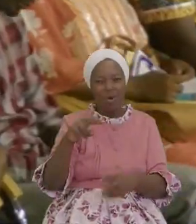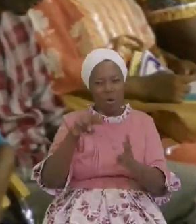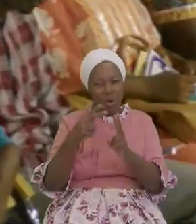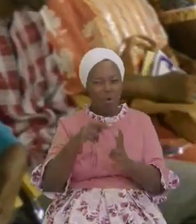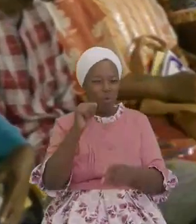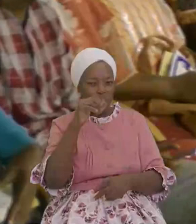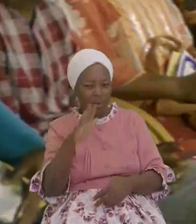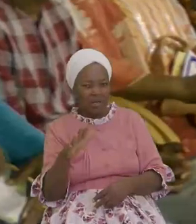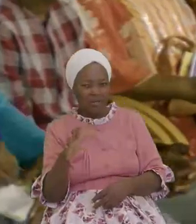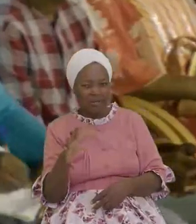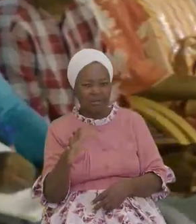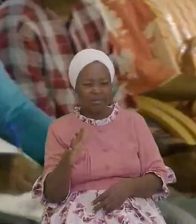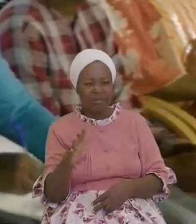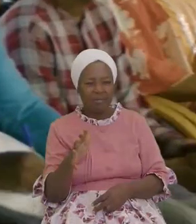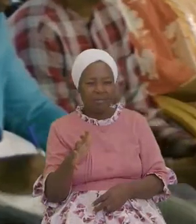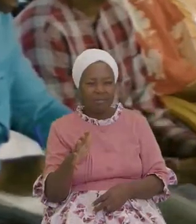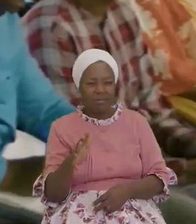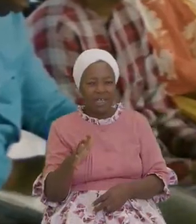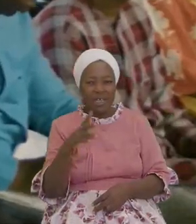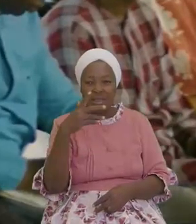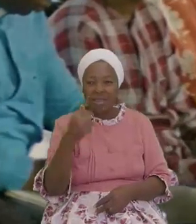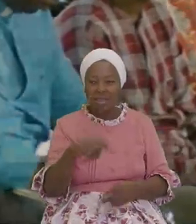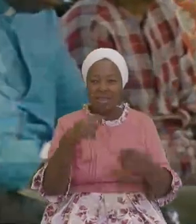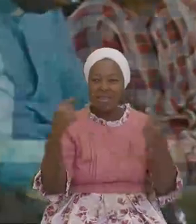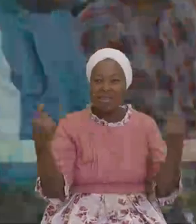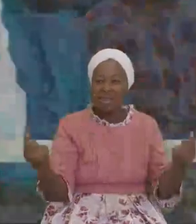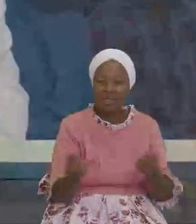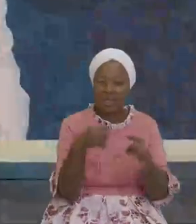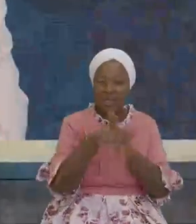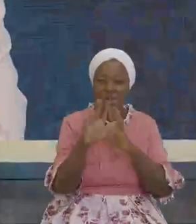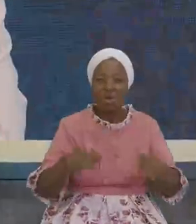Quand le diable se saisit d'un homme ou d'une femme,